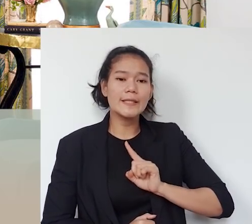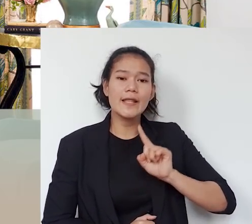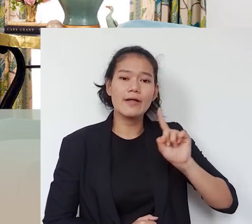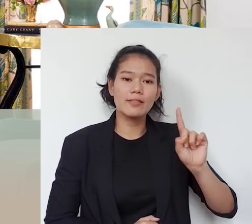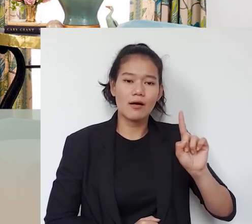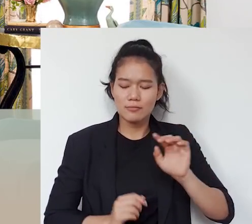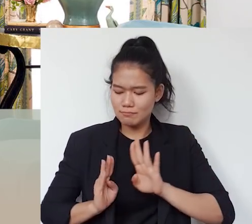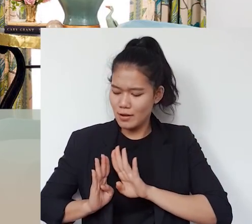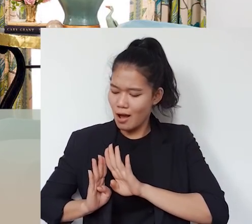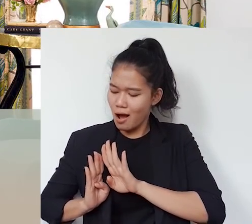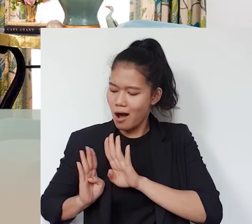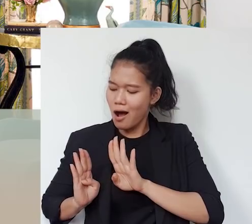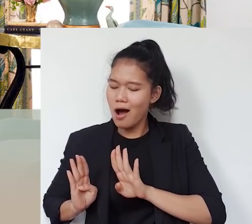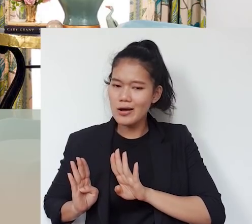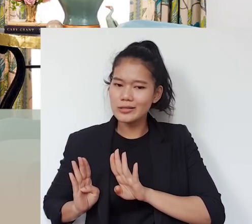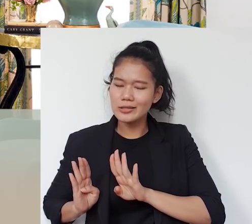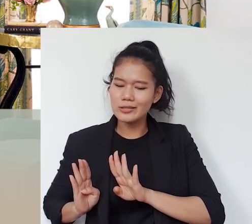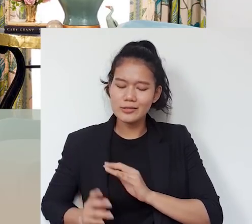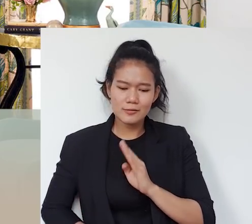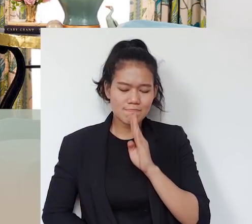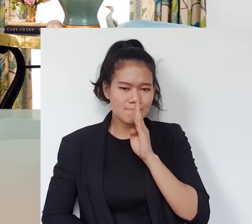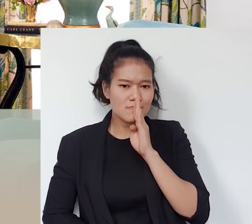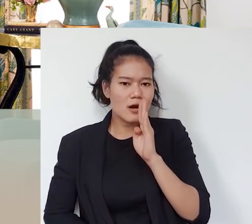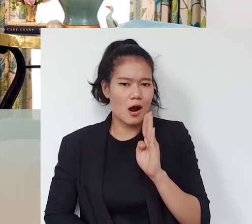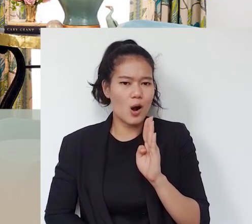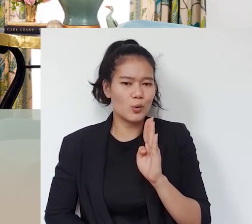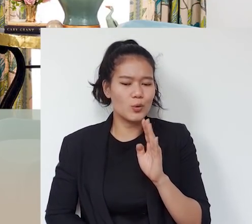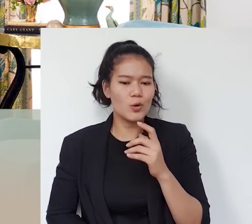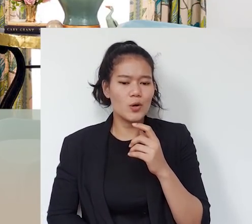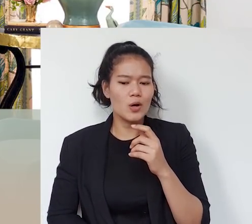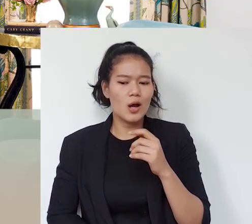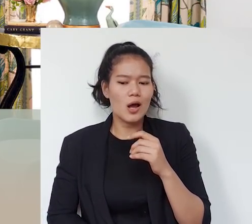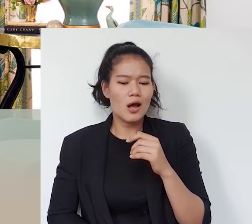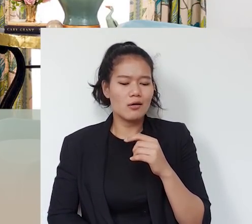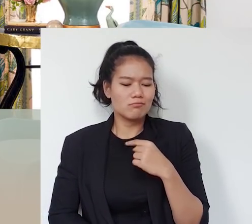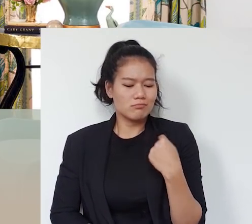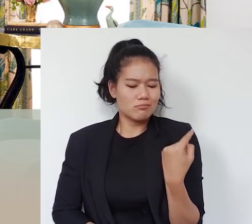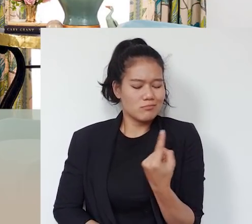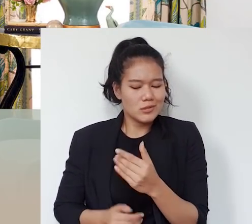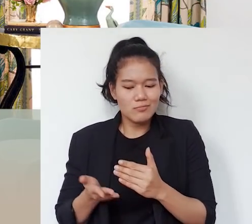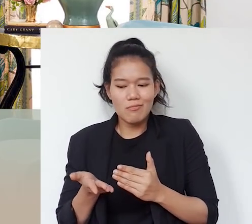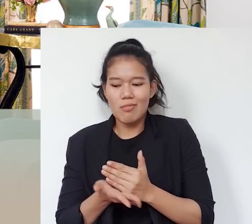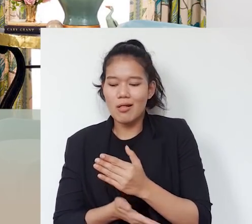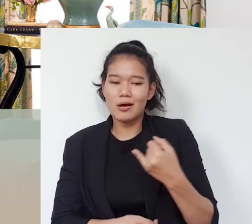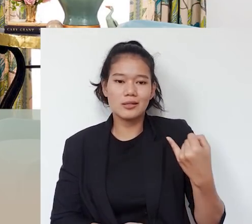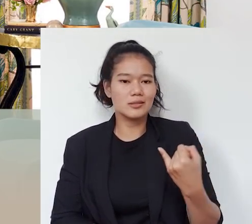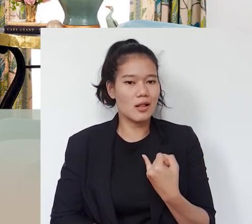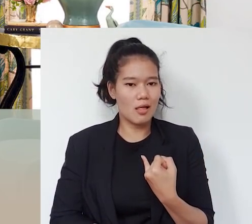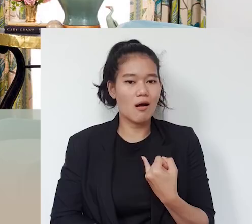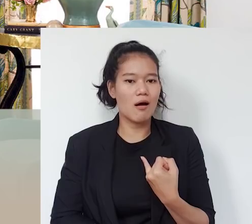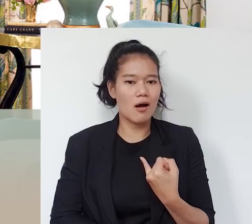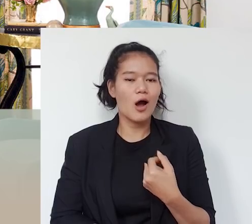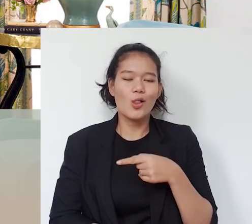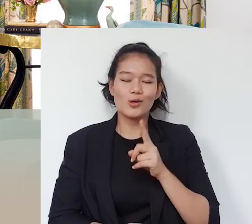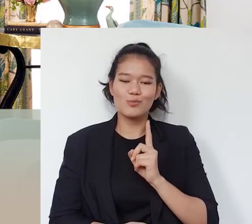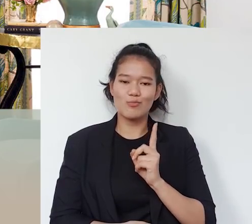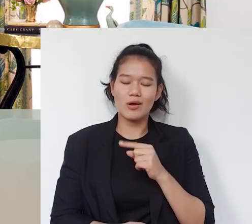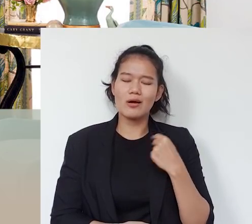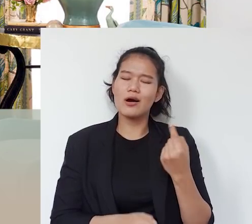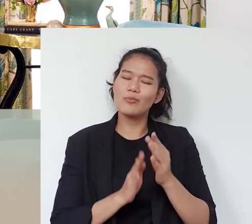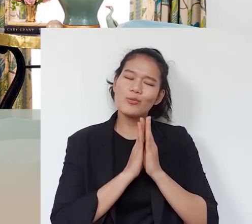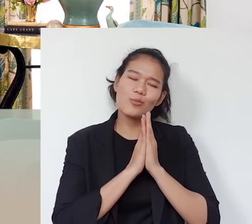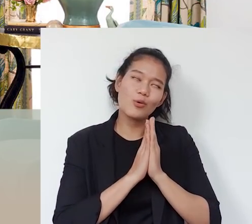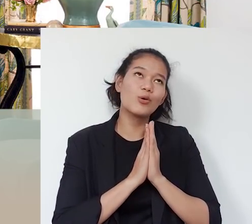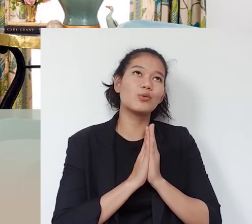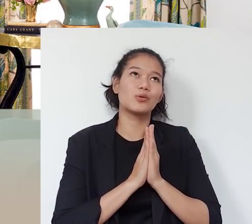datang dengan hati yang mengaku akan segala pelanggaran dan kesalahan kami. Dan karena itu